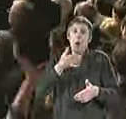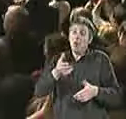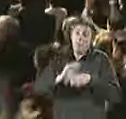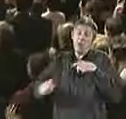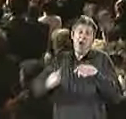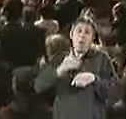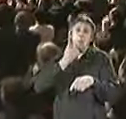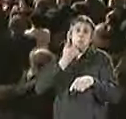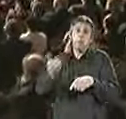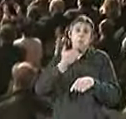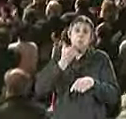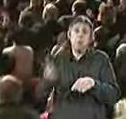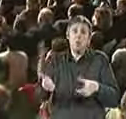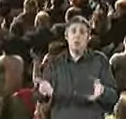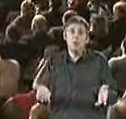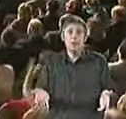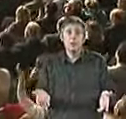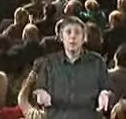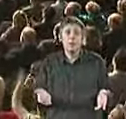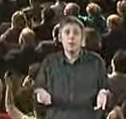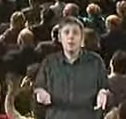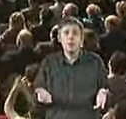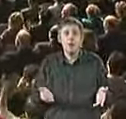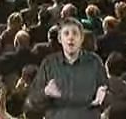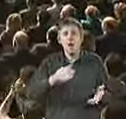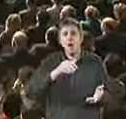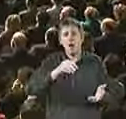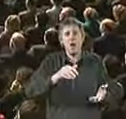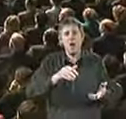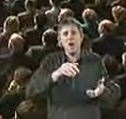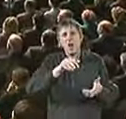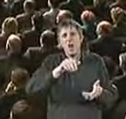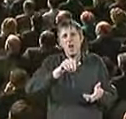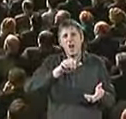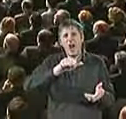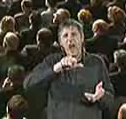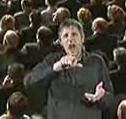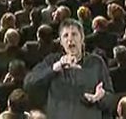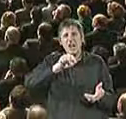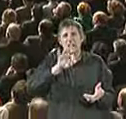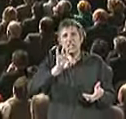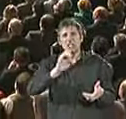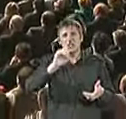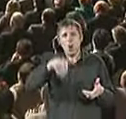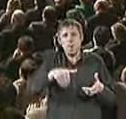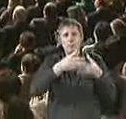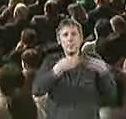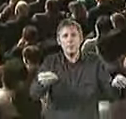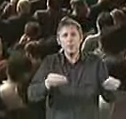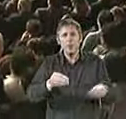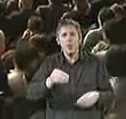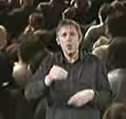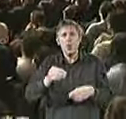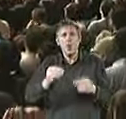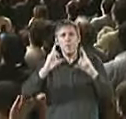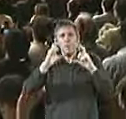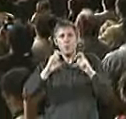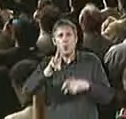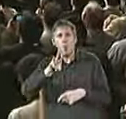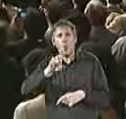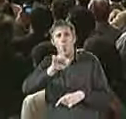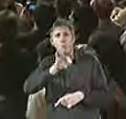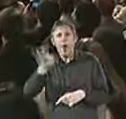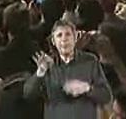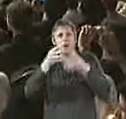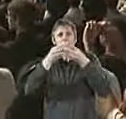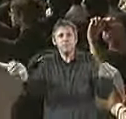eh bien Alstom aujourd'hui n'existerait plus. Photowatt aujourd'hui, on n'en parlerait plus. Et le Jabi